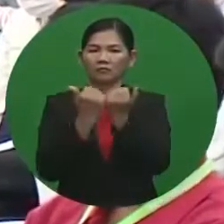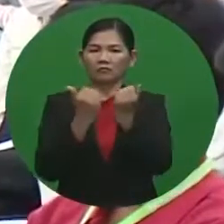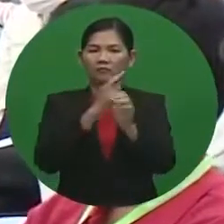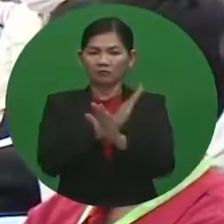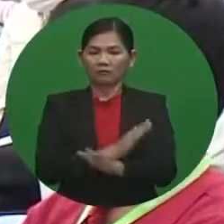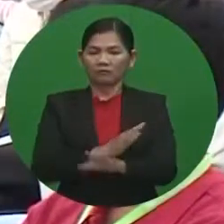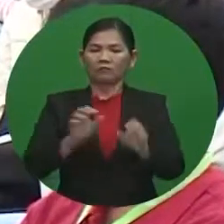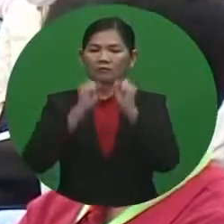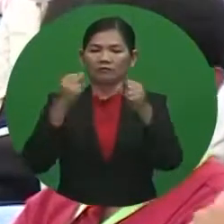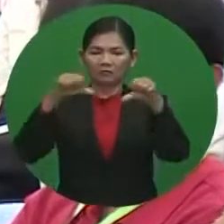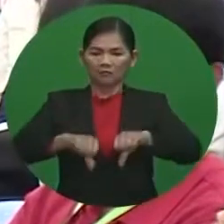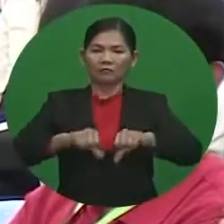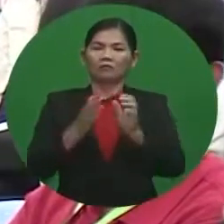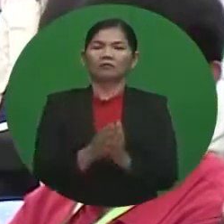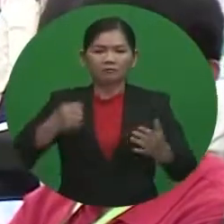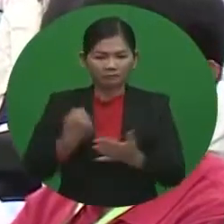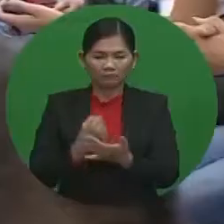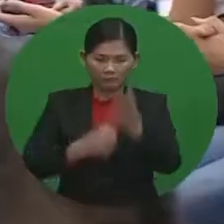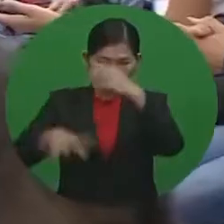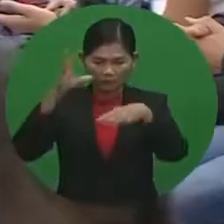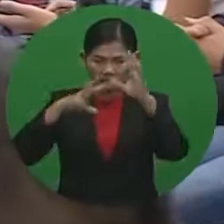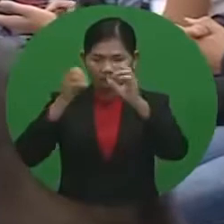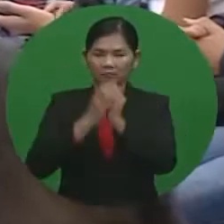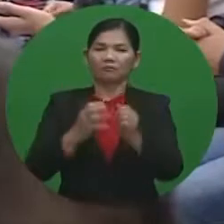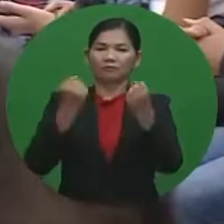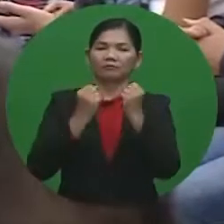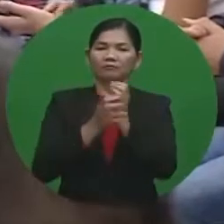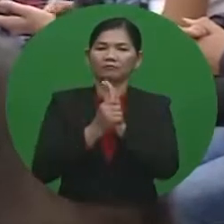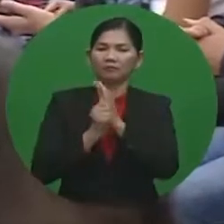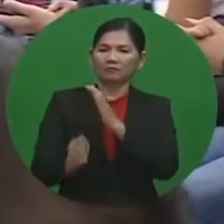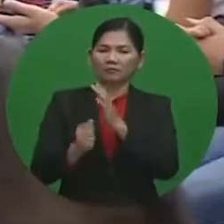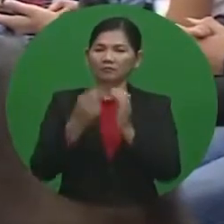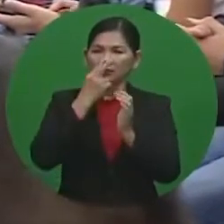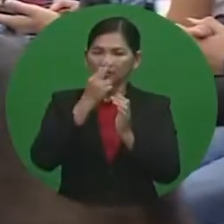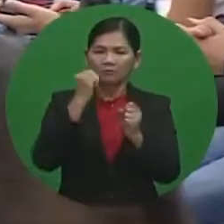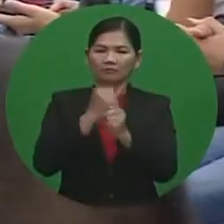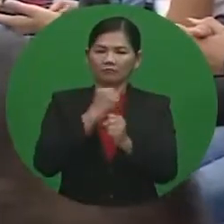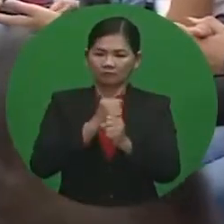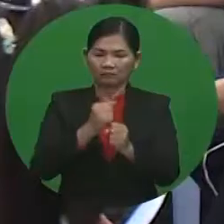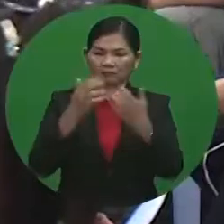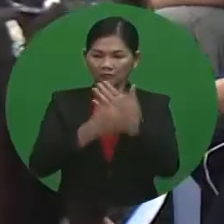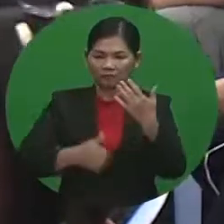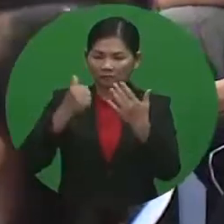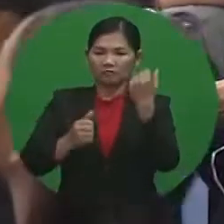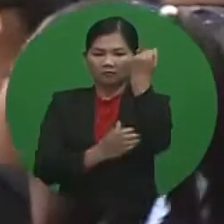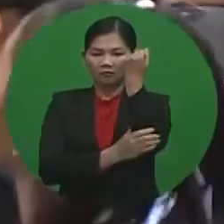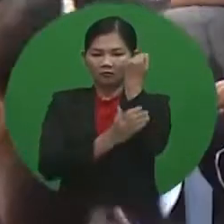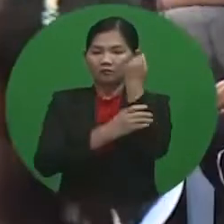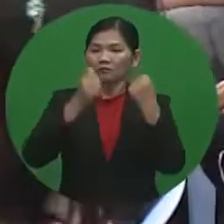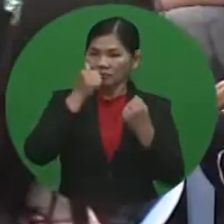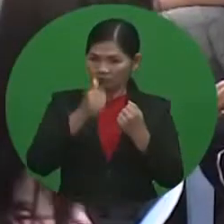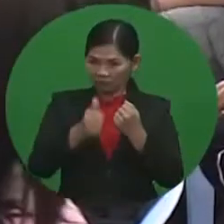ដែលសង្គមស្អប់ខ្ពើមត្រូវខិតខំសិក្សារៀនសូត្រពង្រឹងសមត្ថភាពដើម្បីធ្វើខ្លួនឲ្យស័ក្តិសមជាទំពាំងស្នងឫស្សី